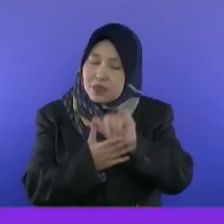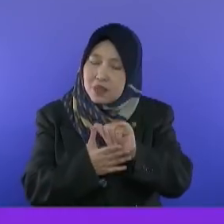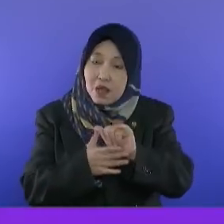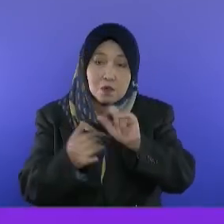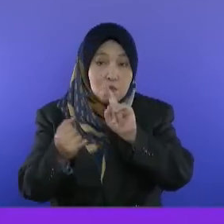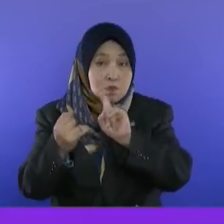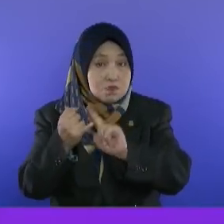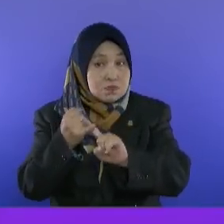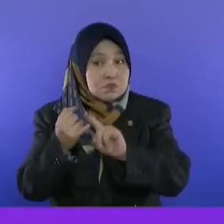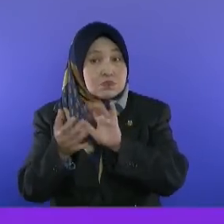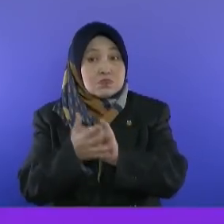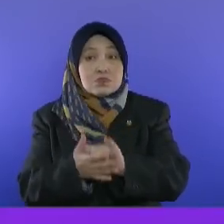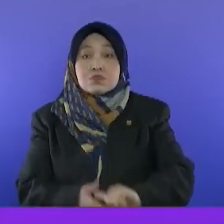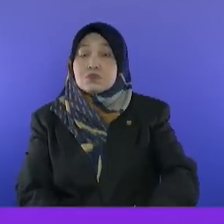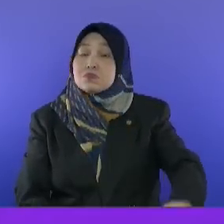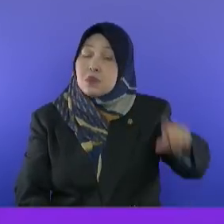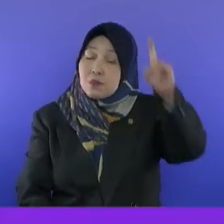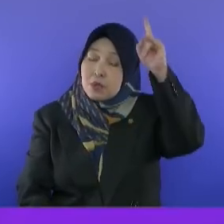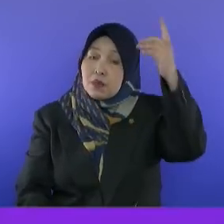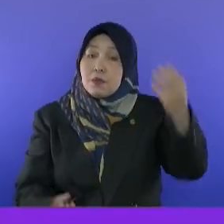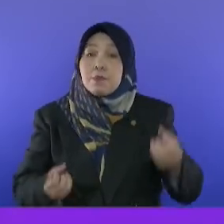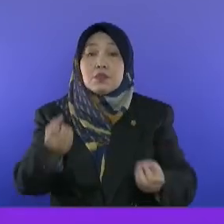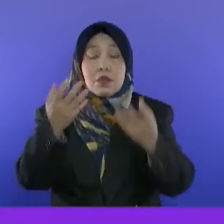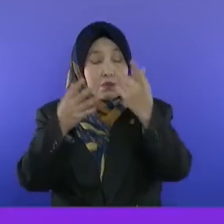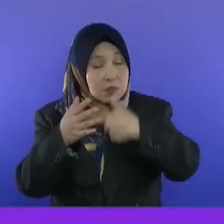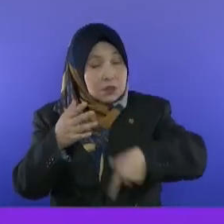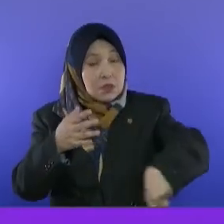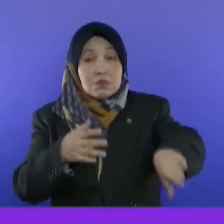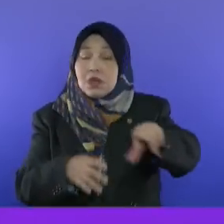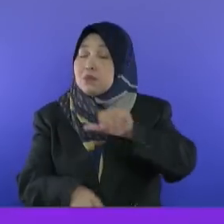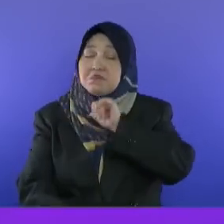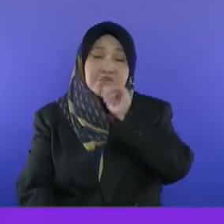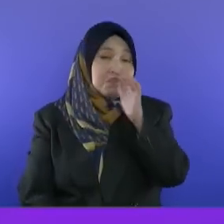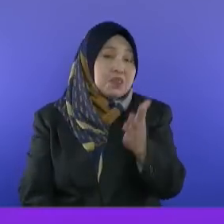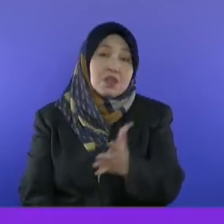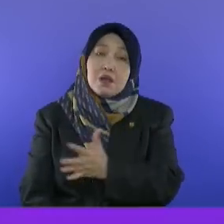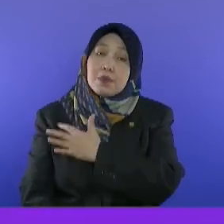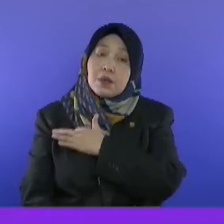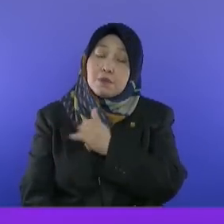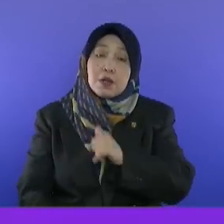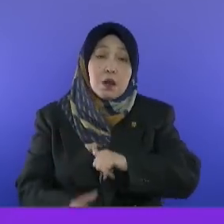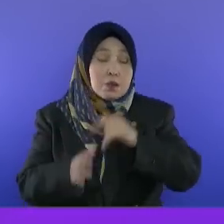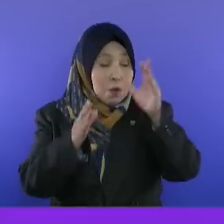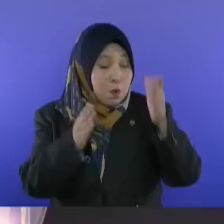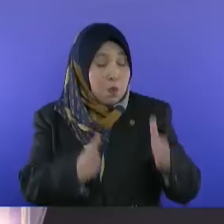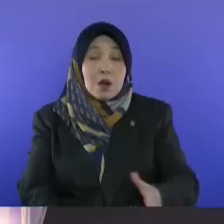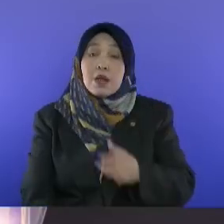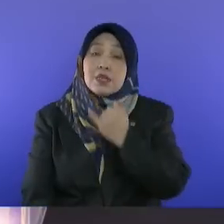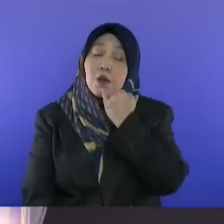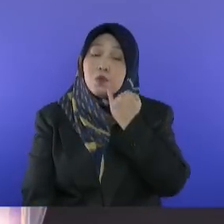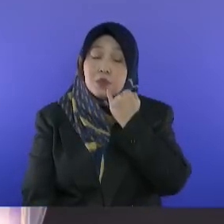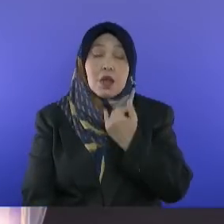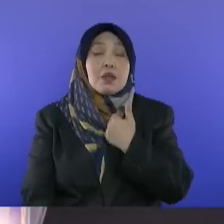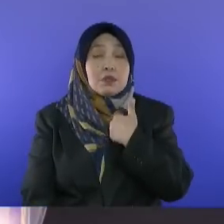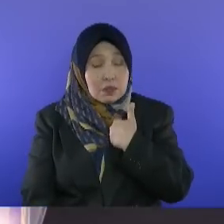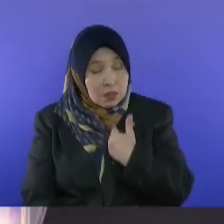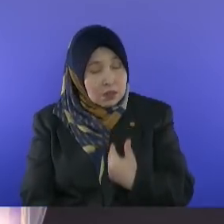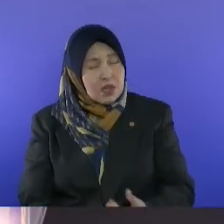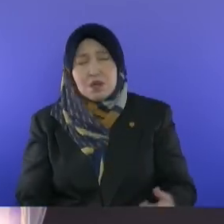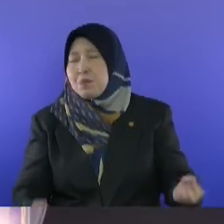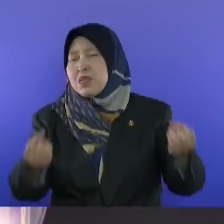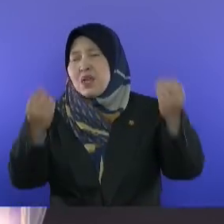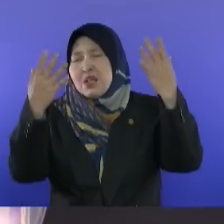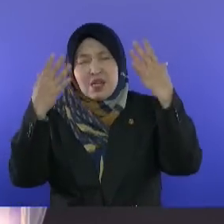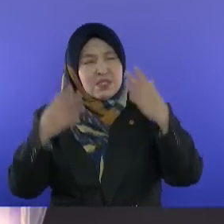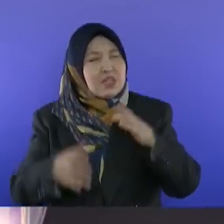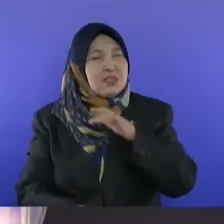pada ayat 100 kebanyakan adalah tidak beriman jadi di kalangan orang Yahudi ada yang beriman misalnya tetapi mencari tingginya itu